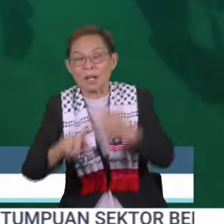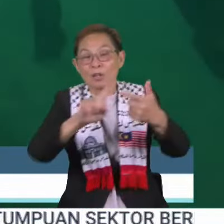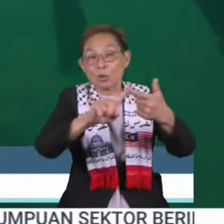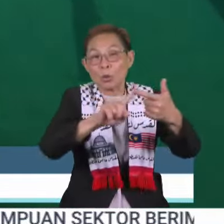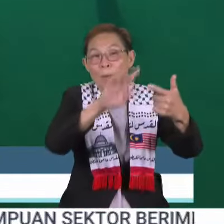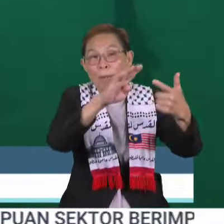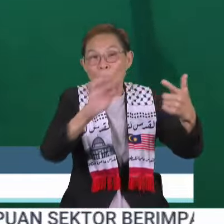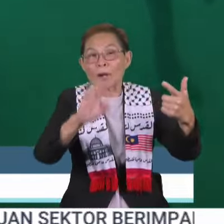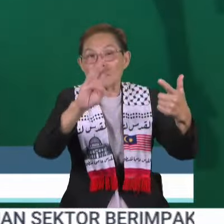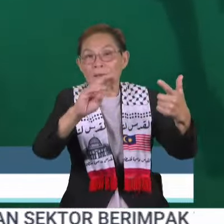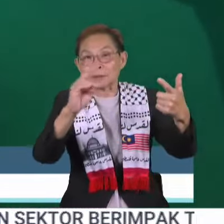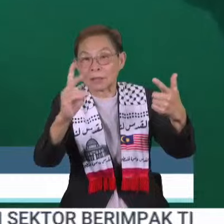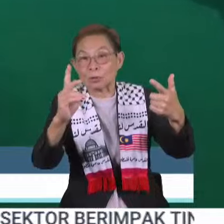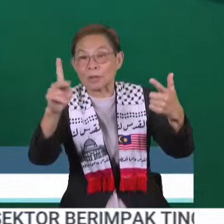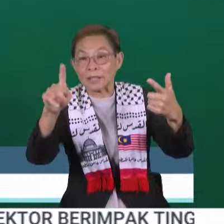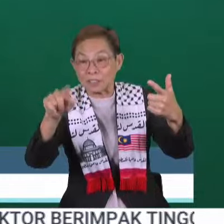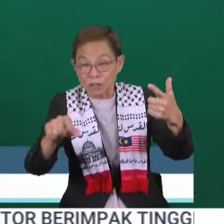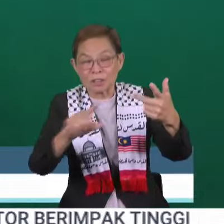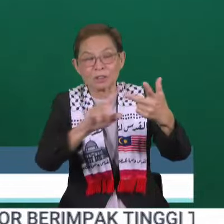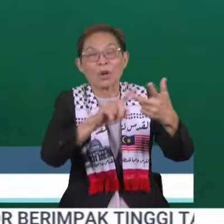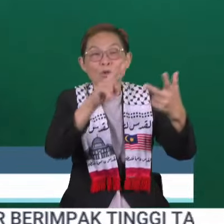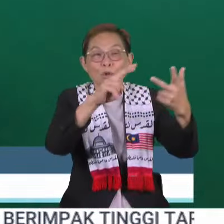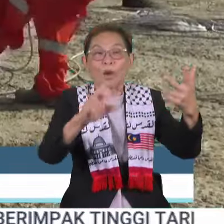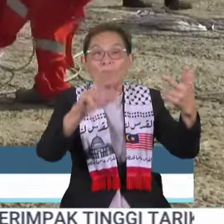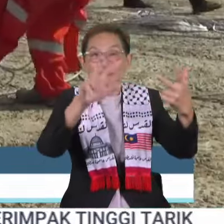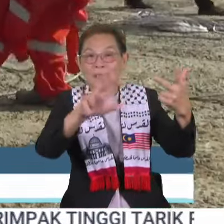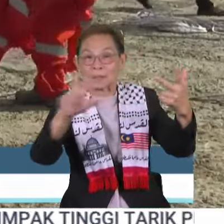kedua 461 kilogram dan